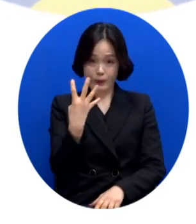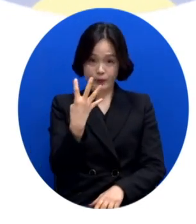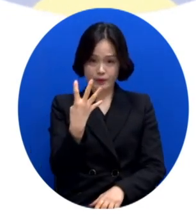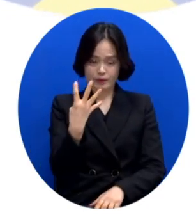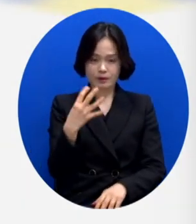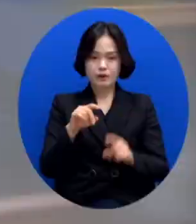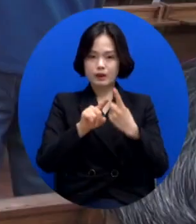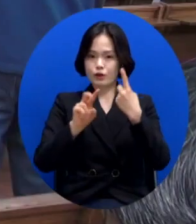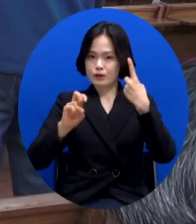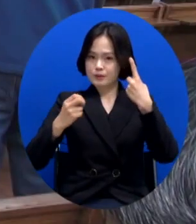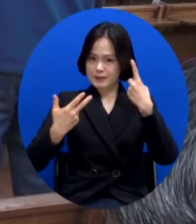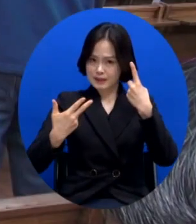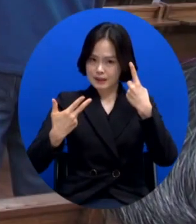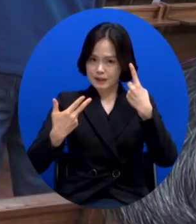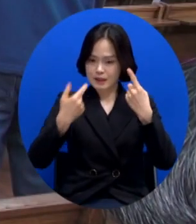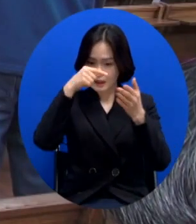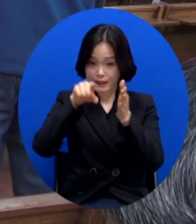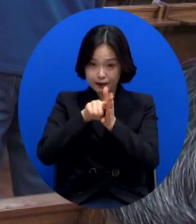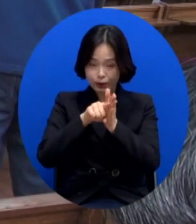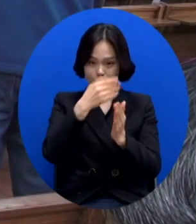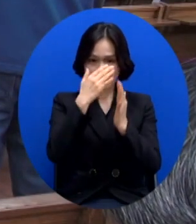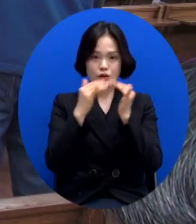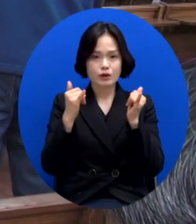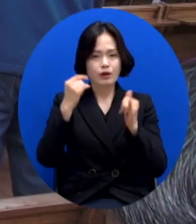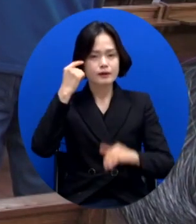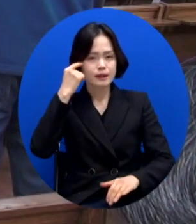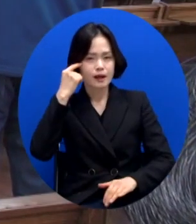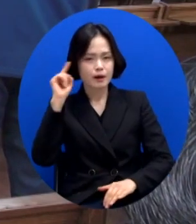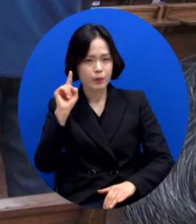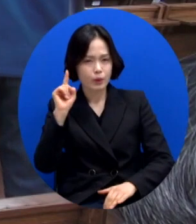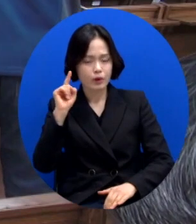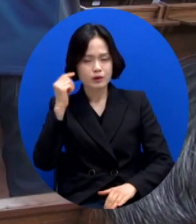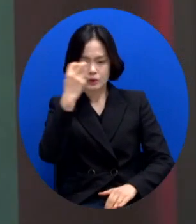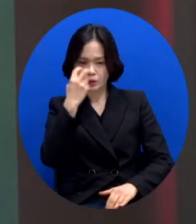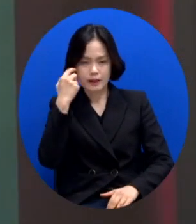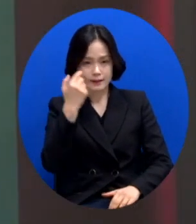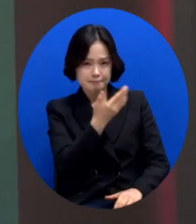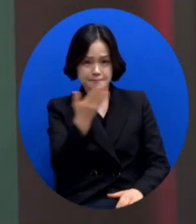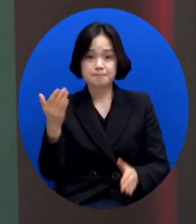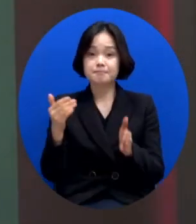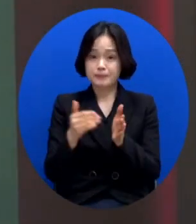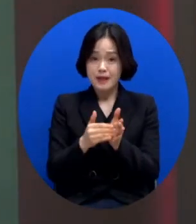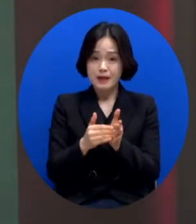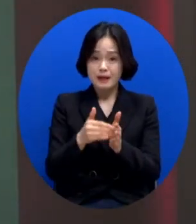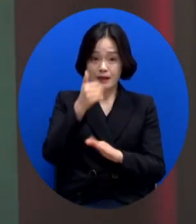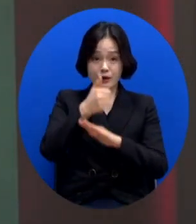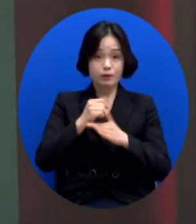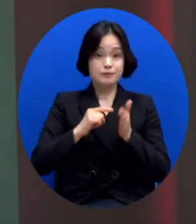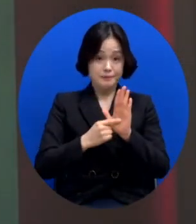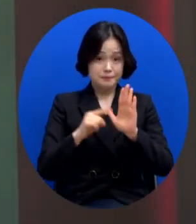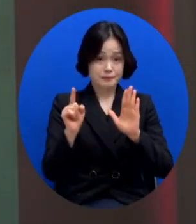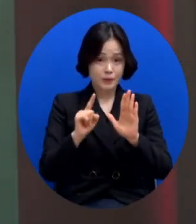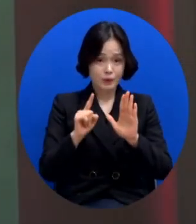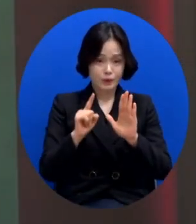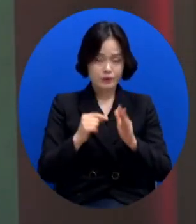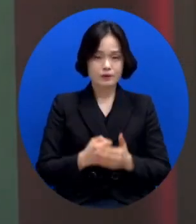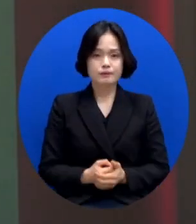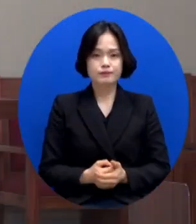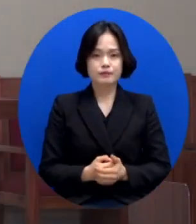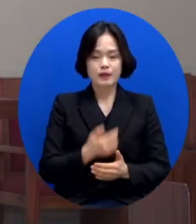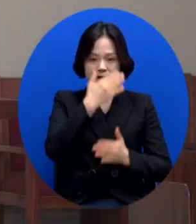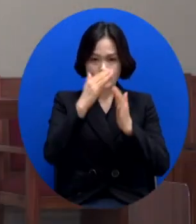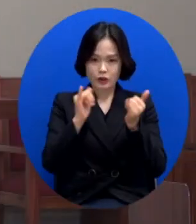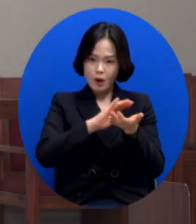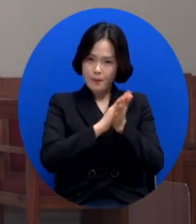2021 기독 청년 의 신앙과 교회 인식 조사 세미나 를 실시했습니다 변화는 청년들의 안과 밖을 주제로